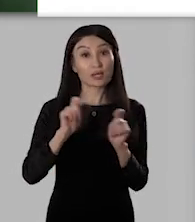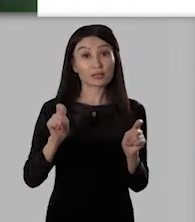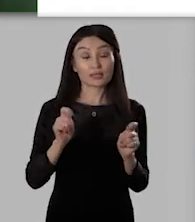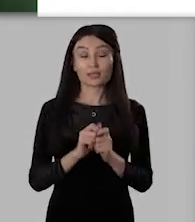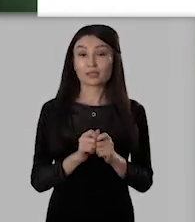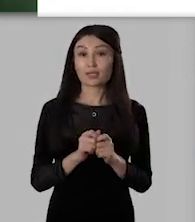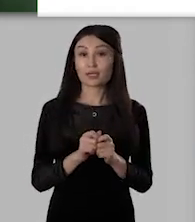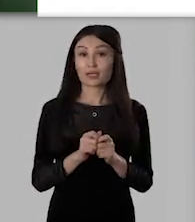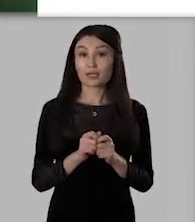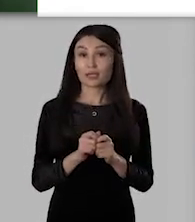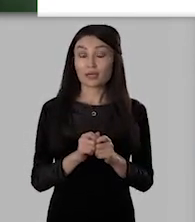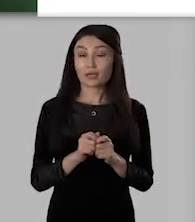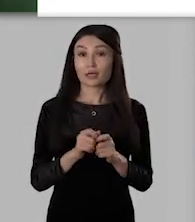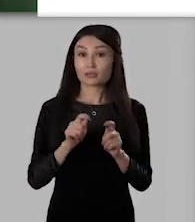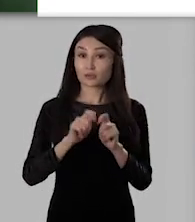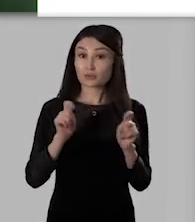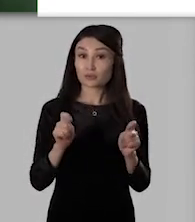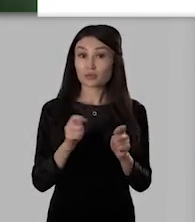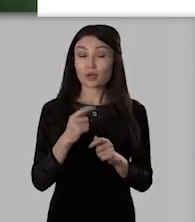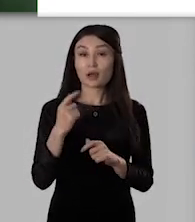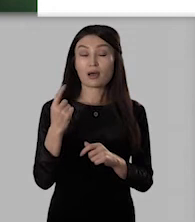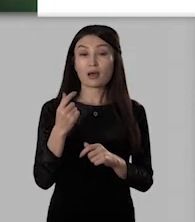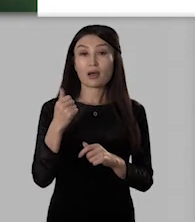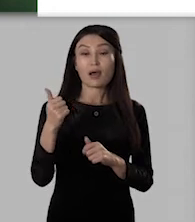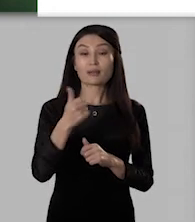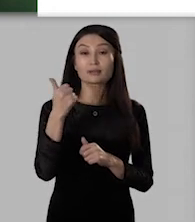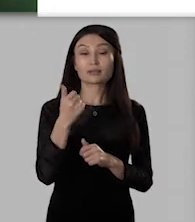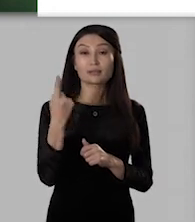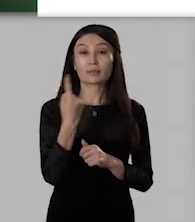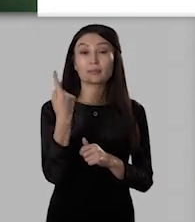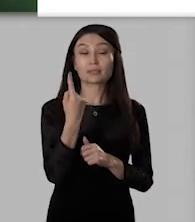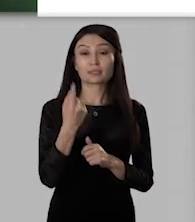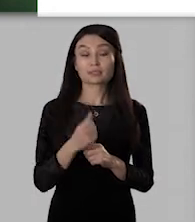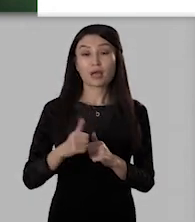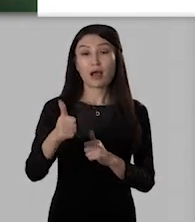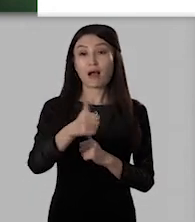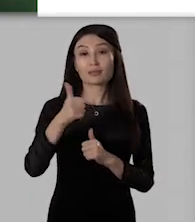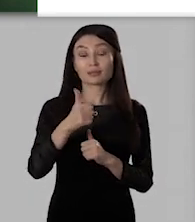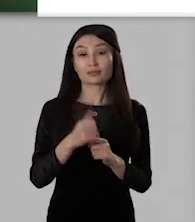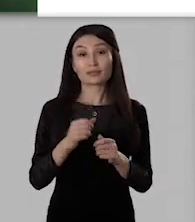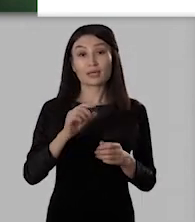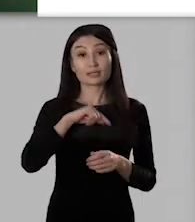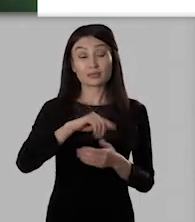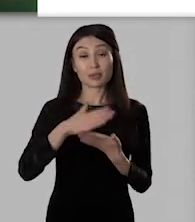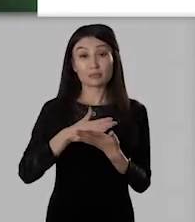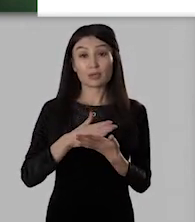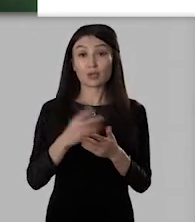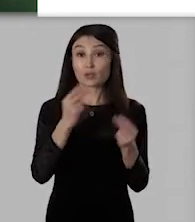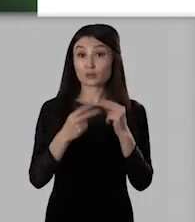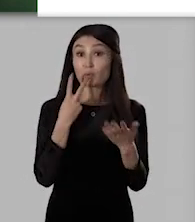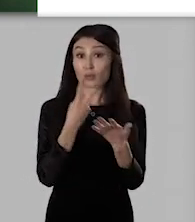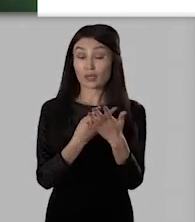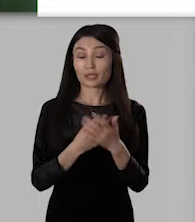Рейтинг түзүүдө алдыңкы деген сапат бар. Ошол сөздү чечмелеп берейин. Сүрөттү